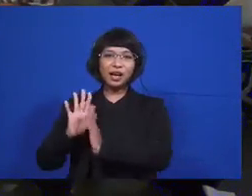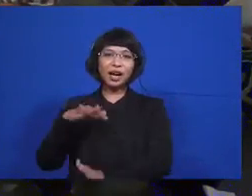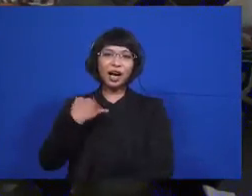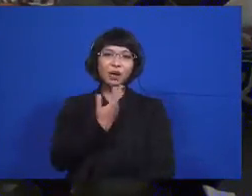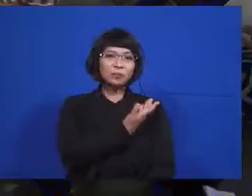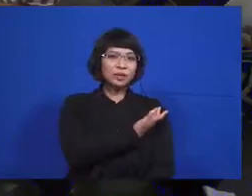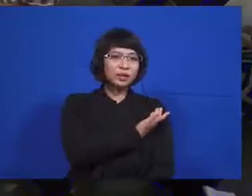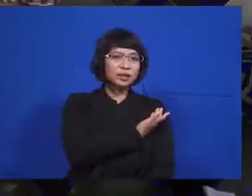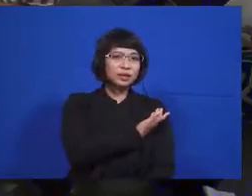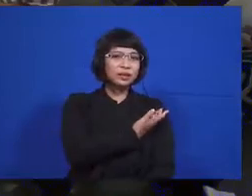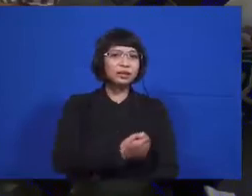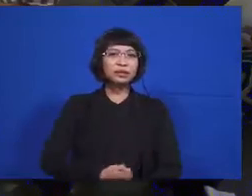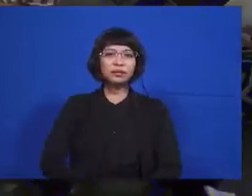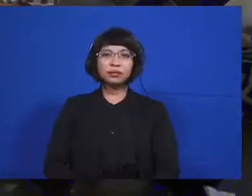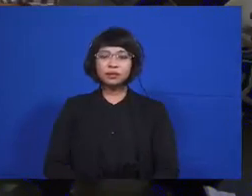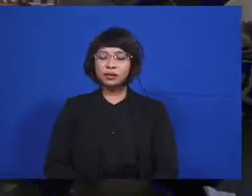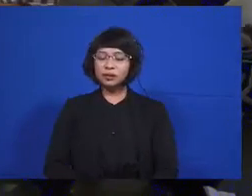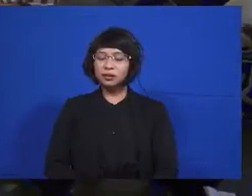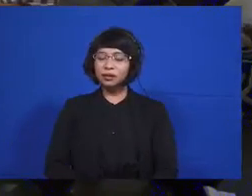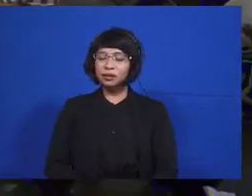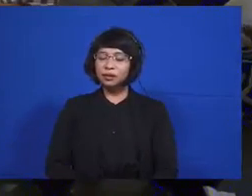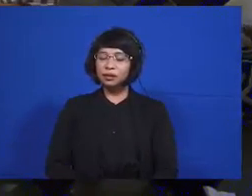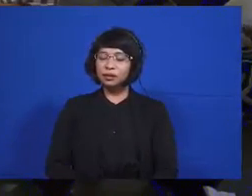doakanlah kami. Santo